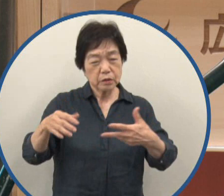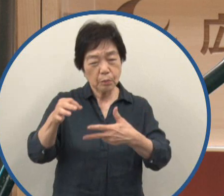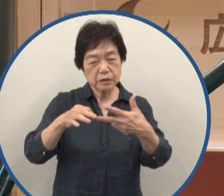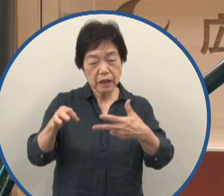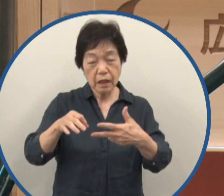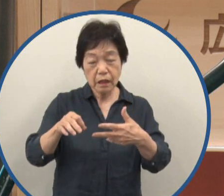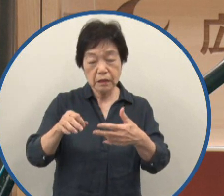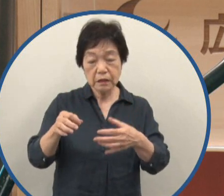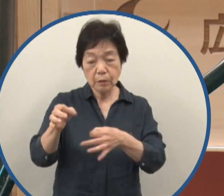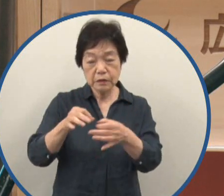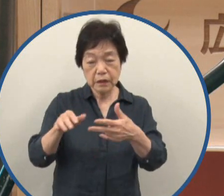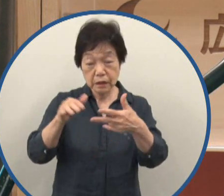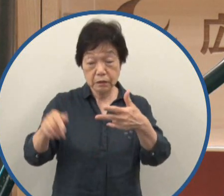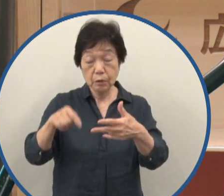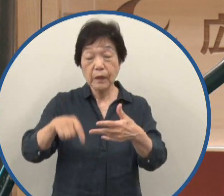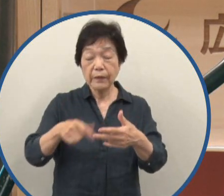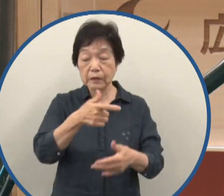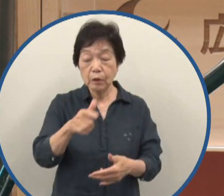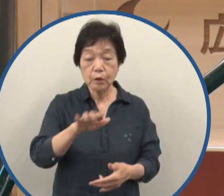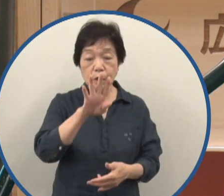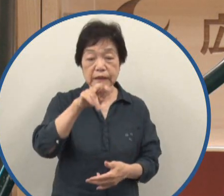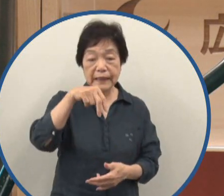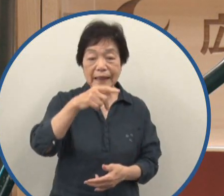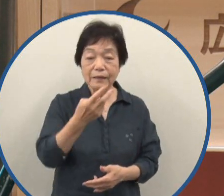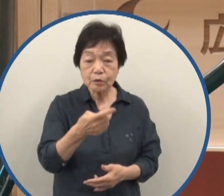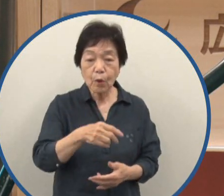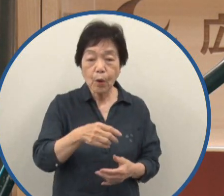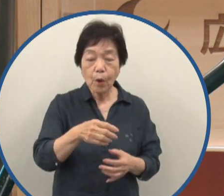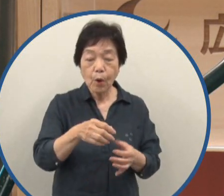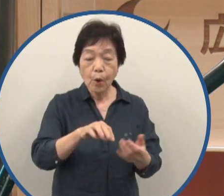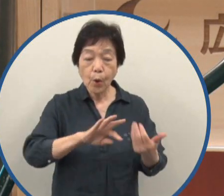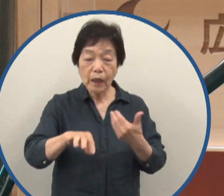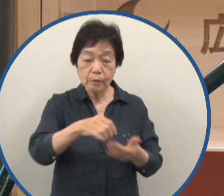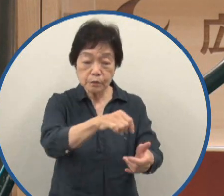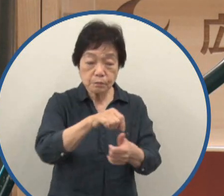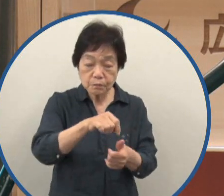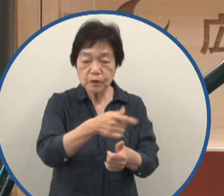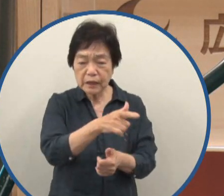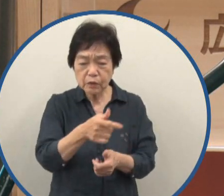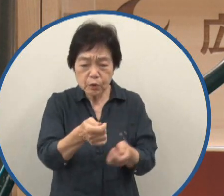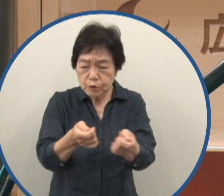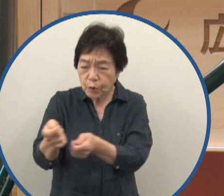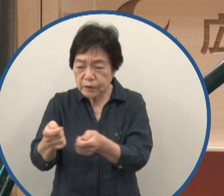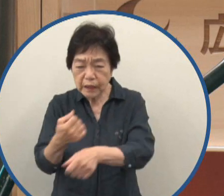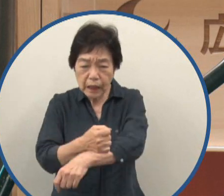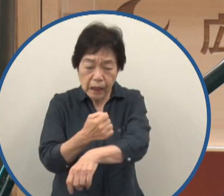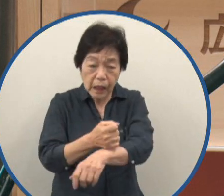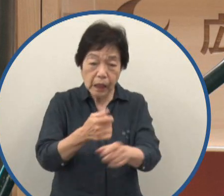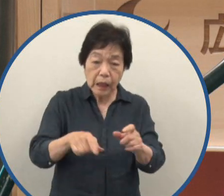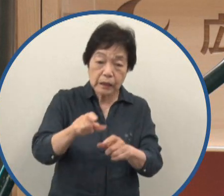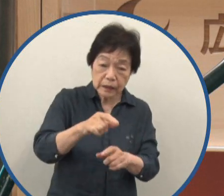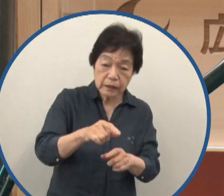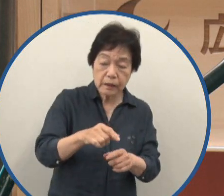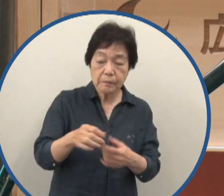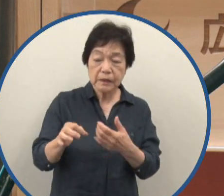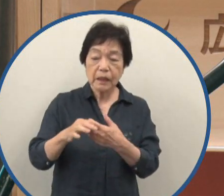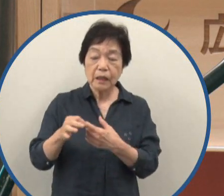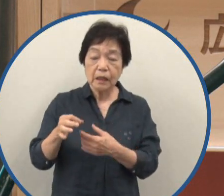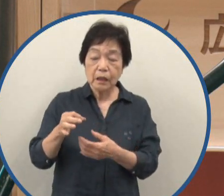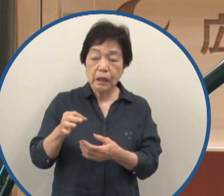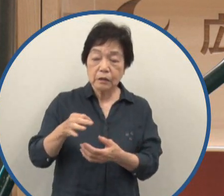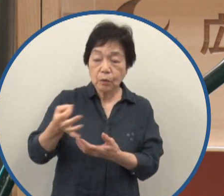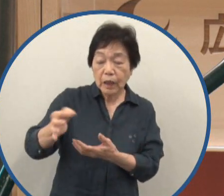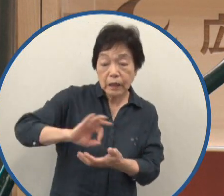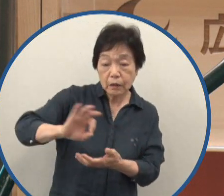テナントさんだとか、まあ、いろんなところがあって、まあ、非常に調整も大変だと思いますし、まあ、仕入れ額とかも大きい